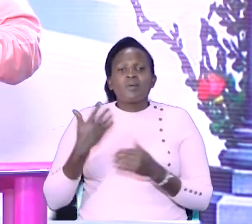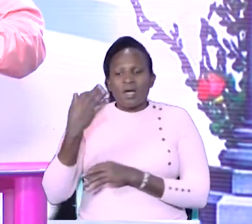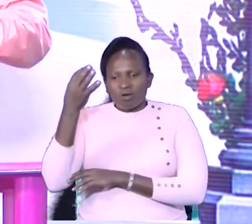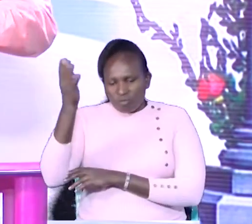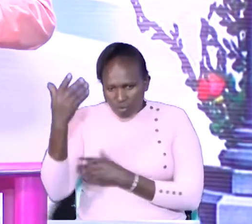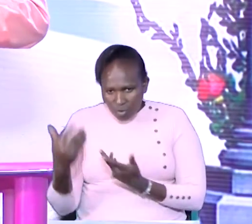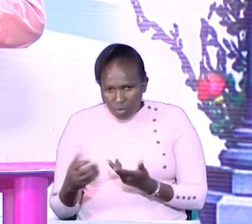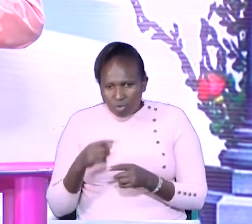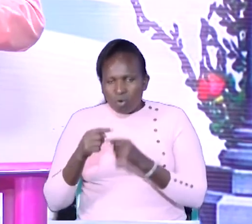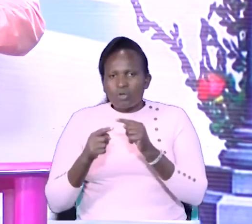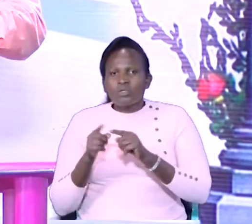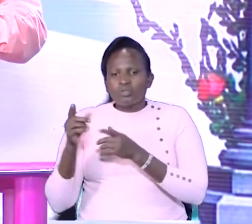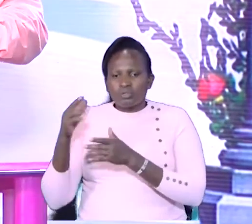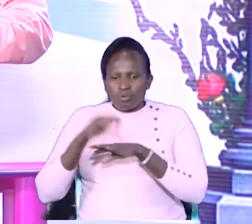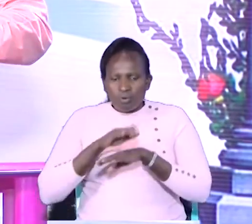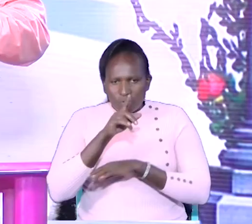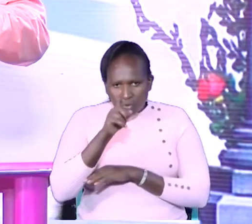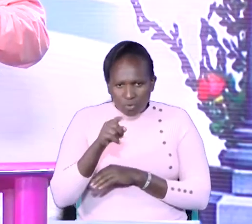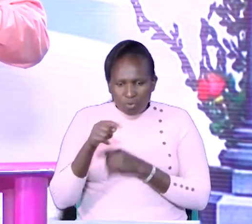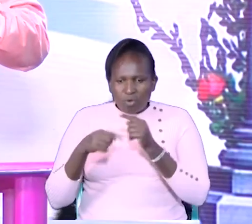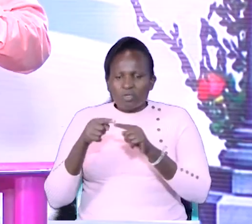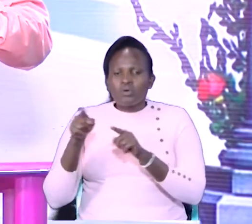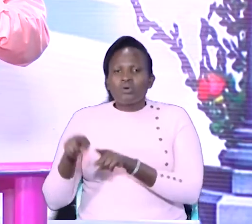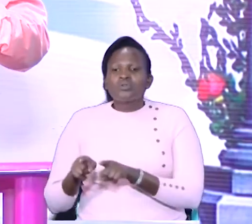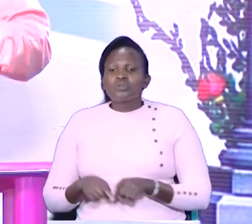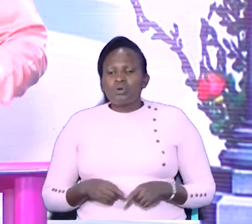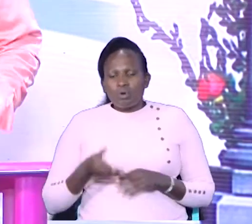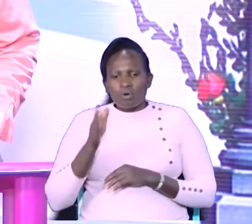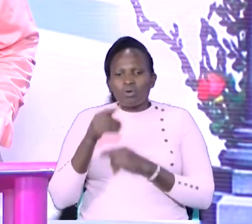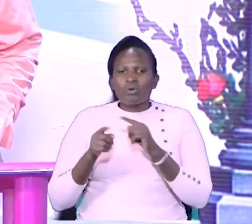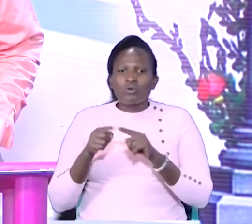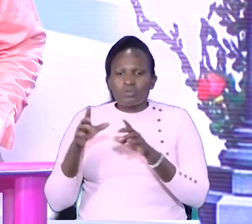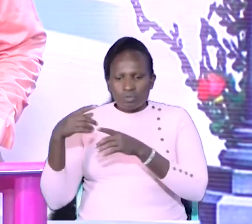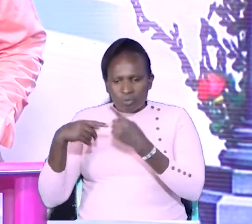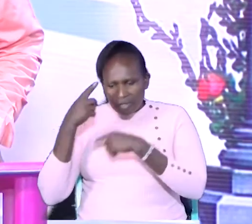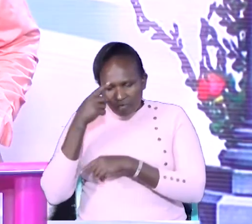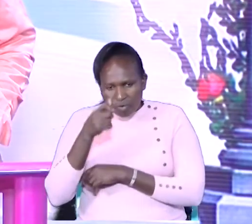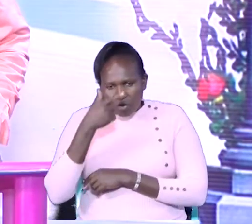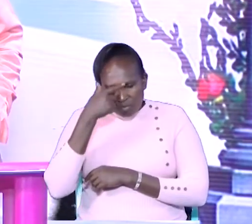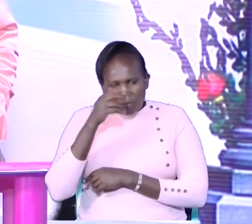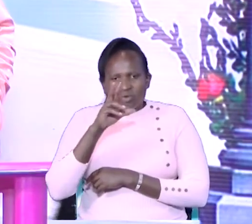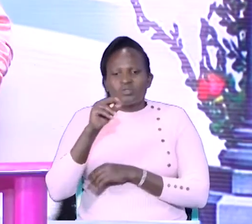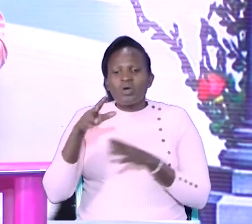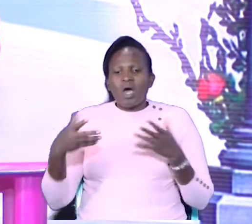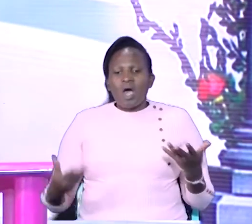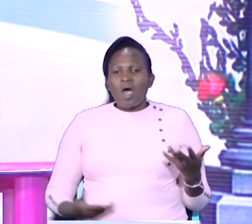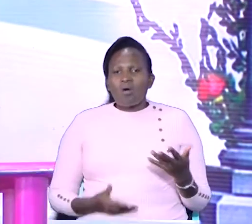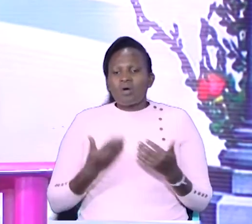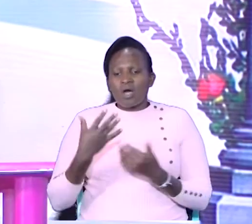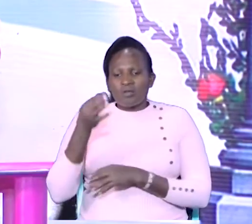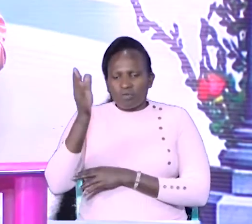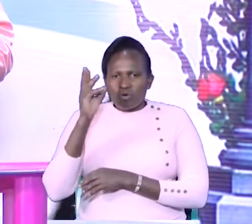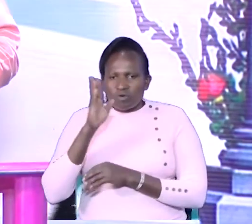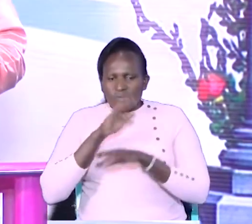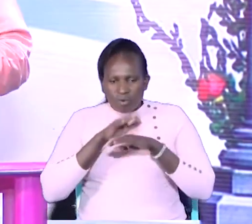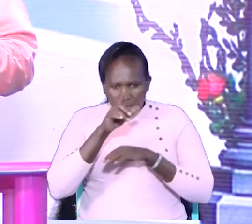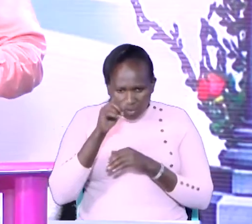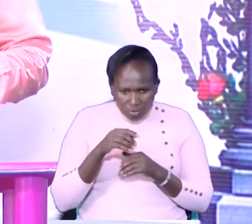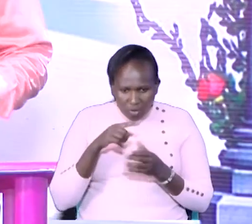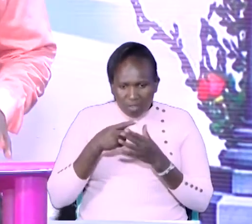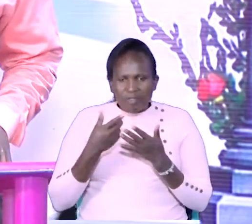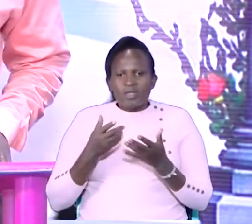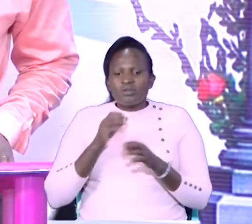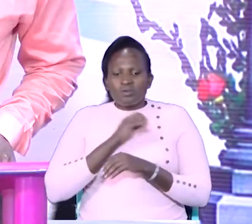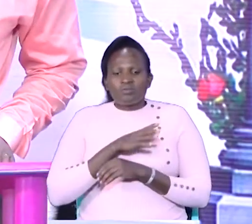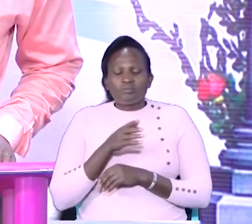Bwana uendelee kuwa juu yako na uendelee naye Mungu aendelee kukushindania, kwa sababu hakuna vile mkono wa Bwana utakuwa juu yako, then you